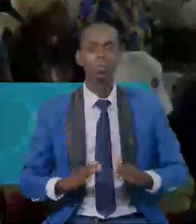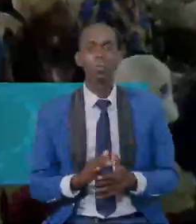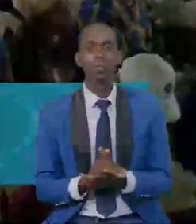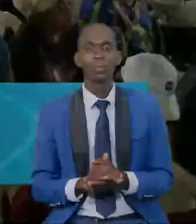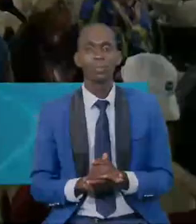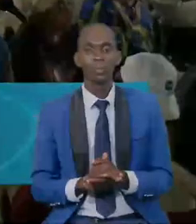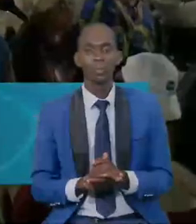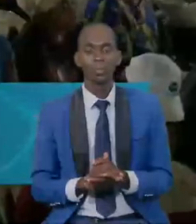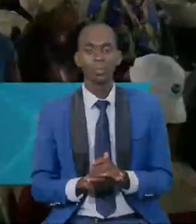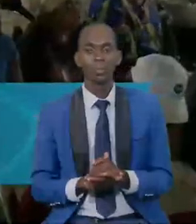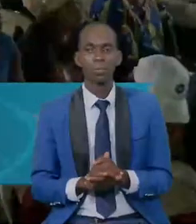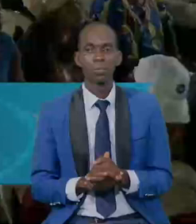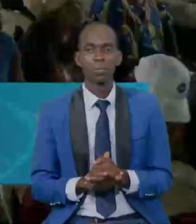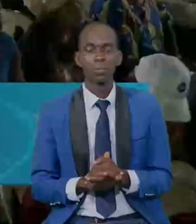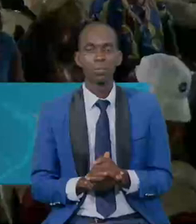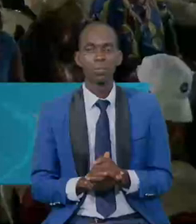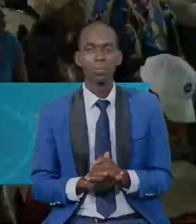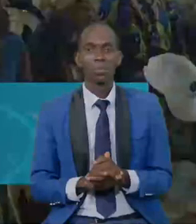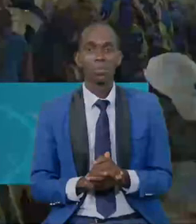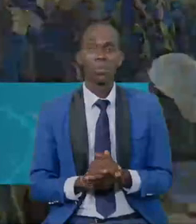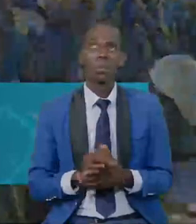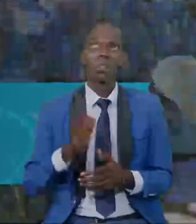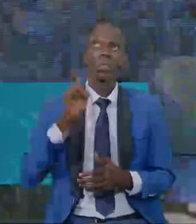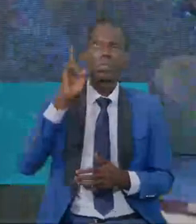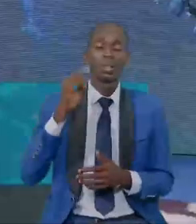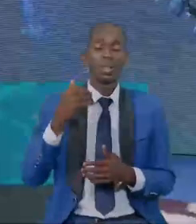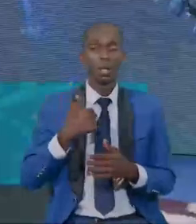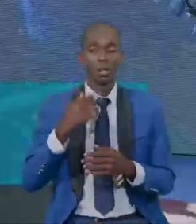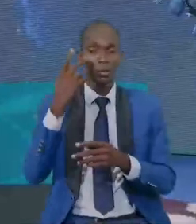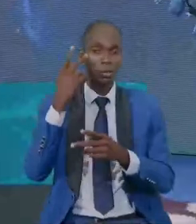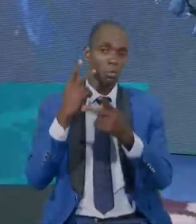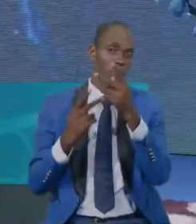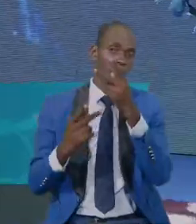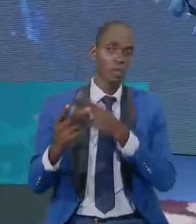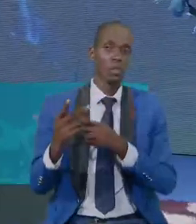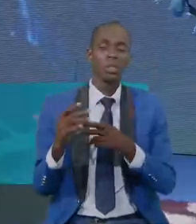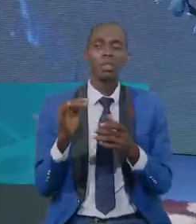et prophétique de paix. C'est prophétisé.